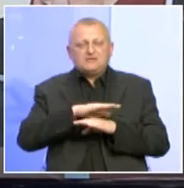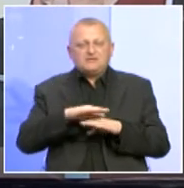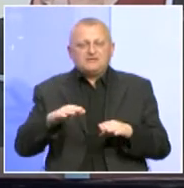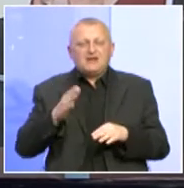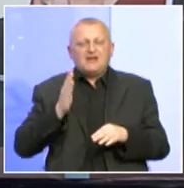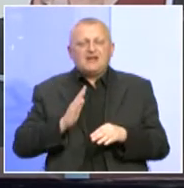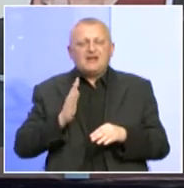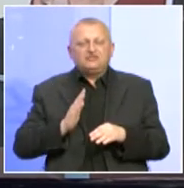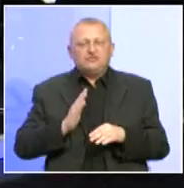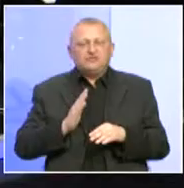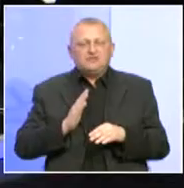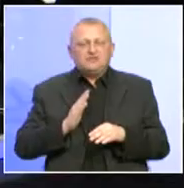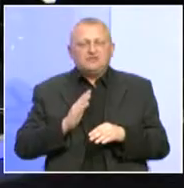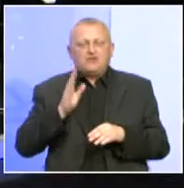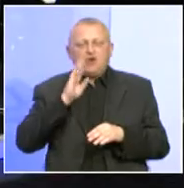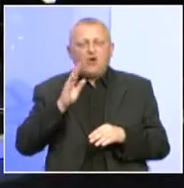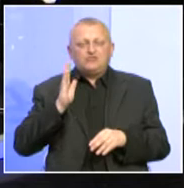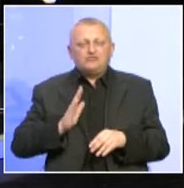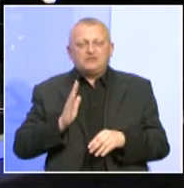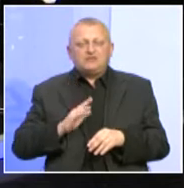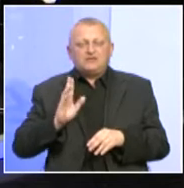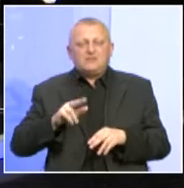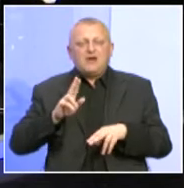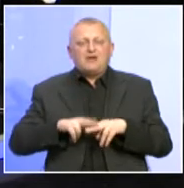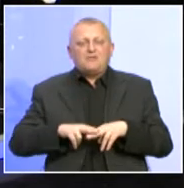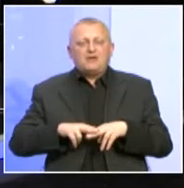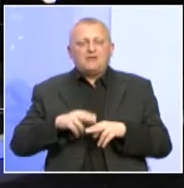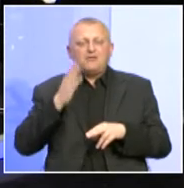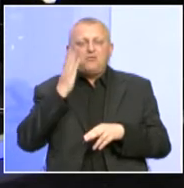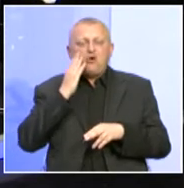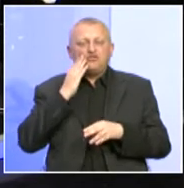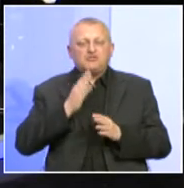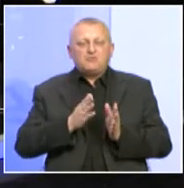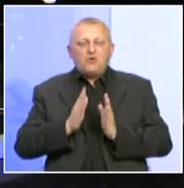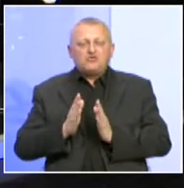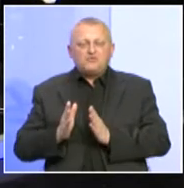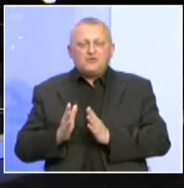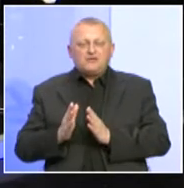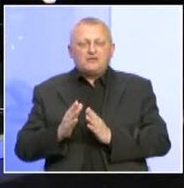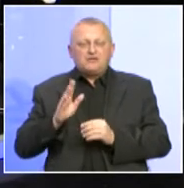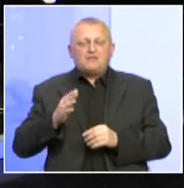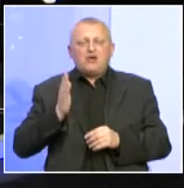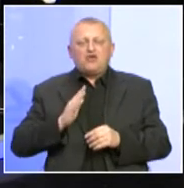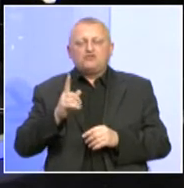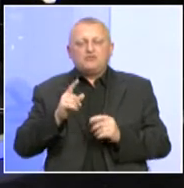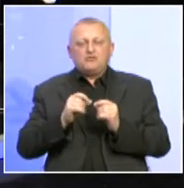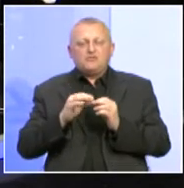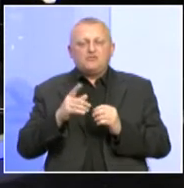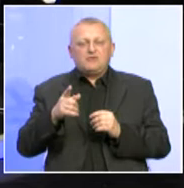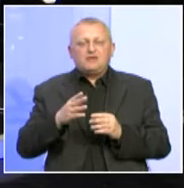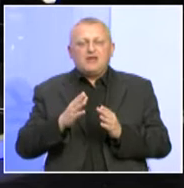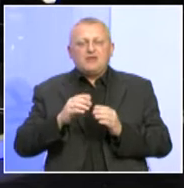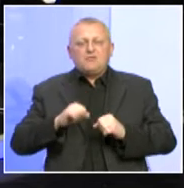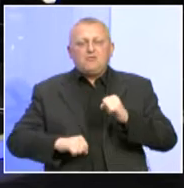građan, običan građan, svako ima pravo na fair postupak, da ima i gospodin Budimir pravo na fair